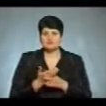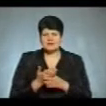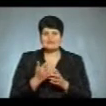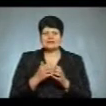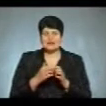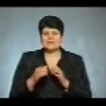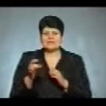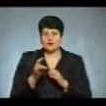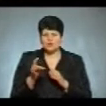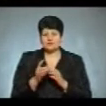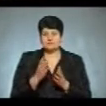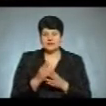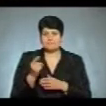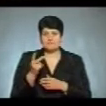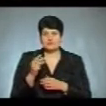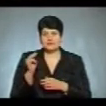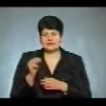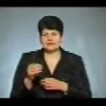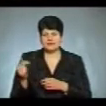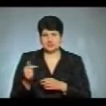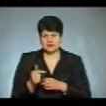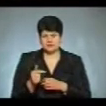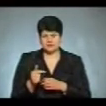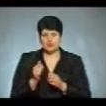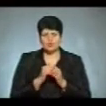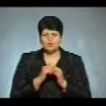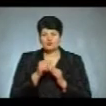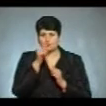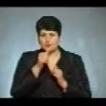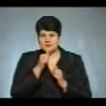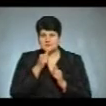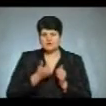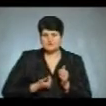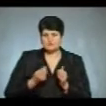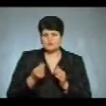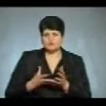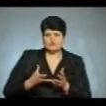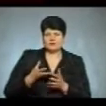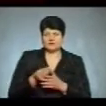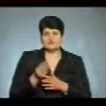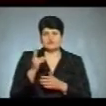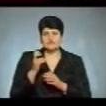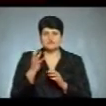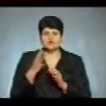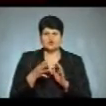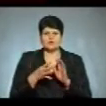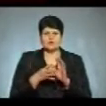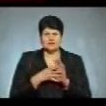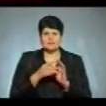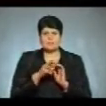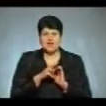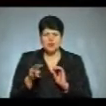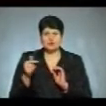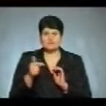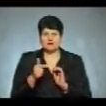розмір субсидій становить 1500 гривень. Тобто щомісячно готівкою видаватиметься 249 мільйонів гривень.